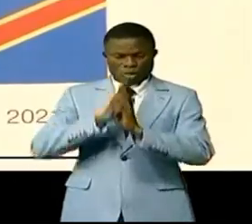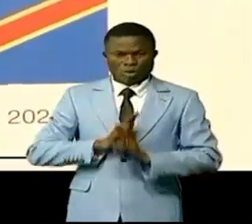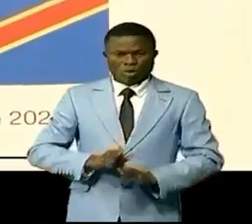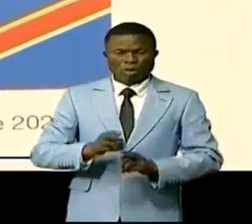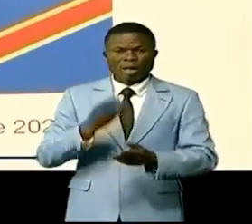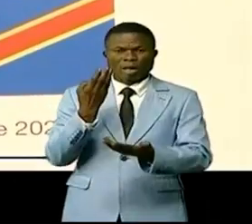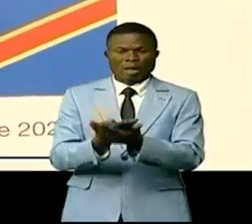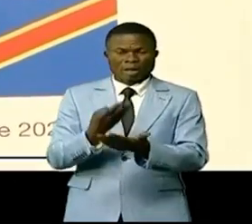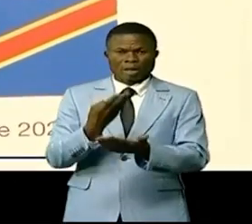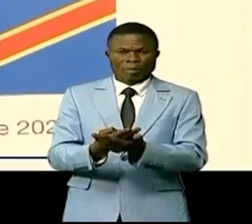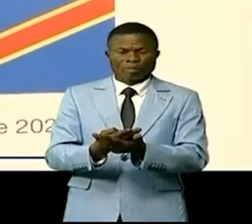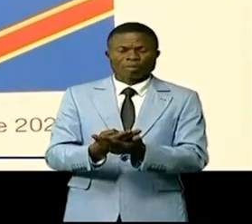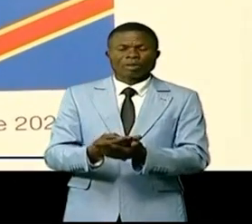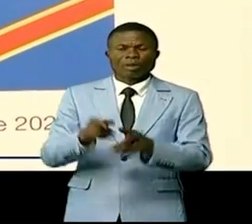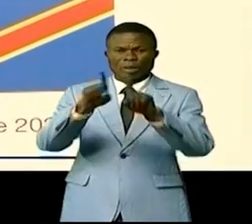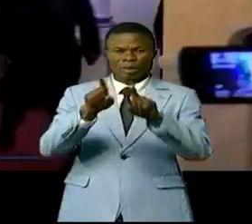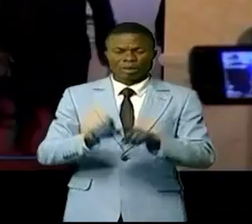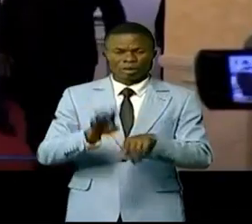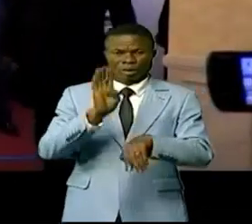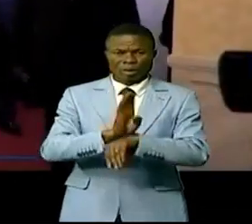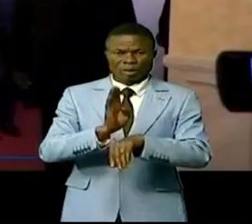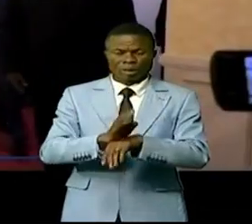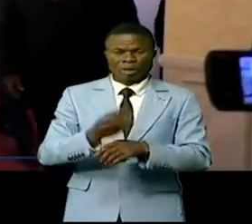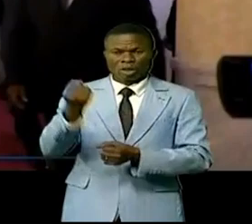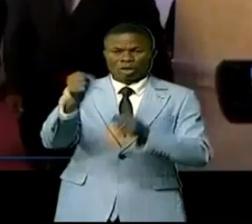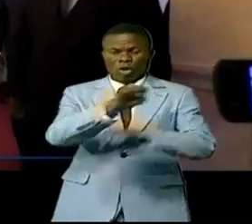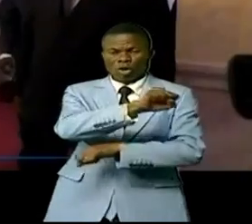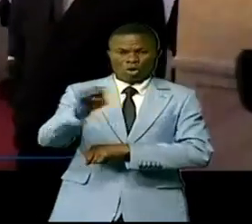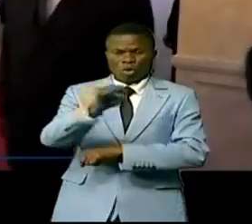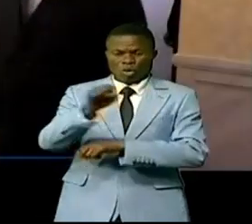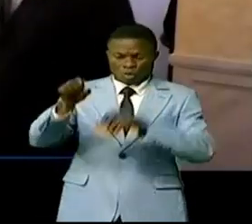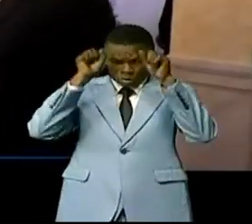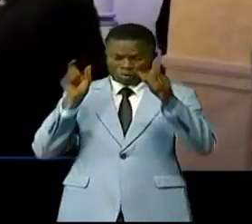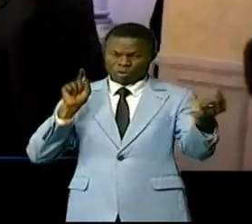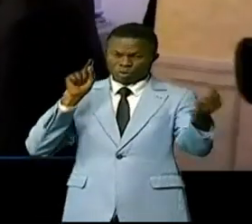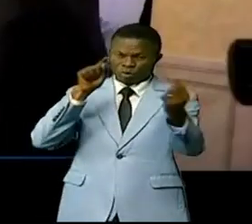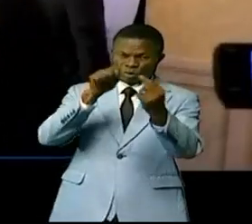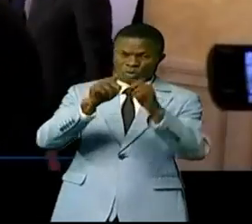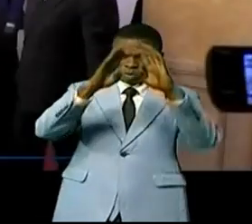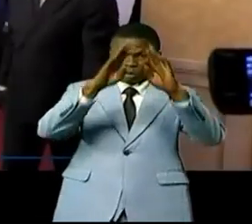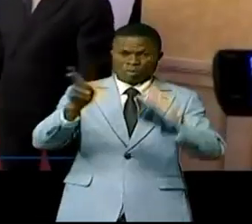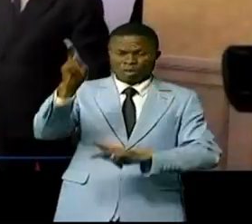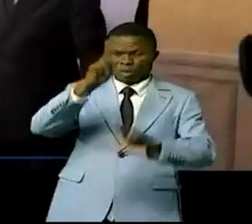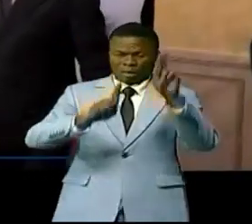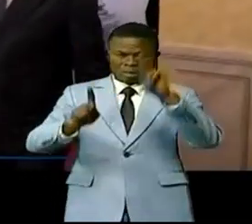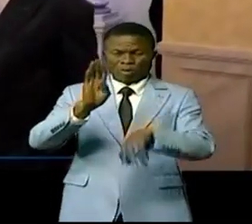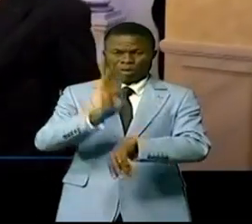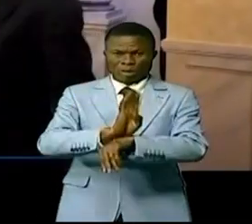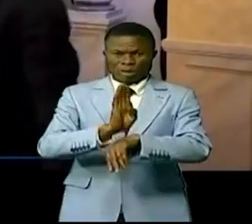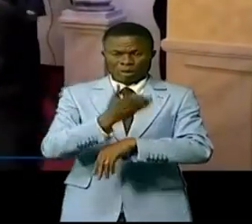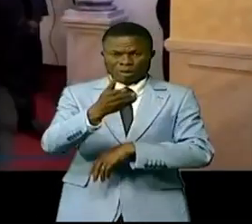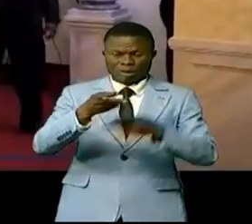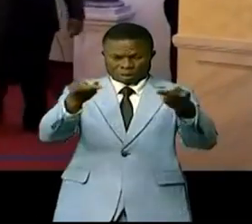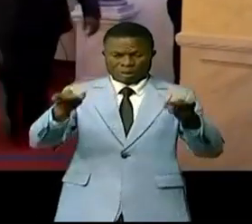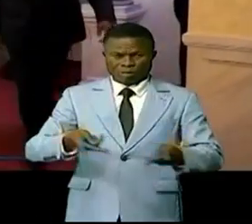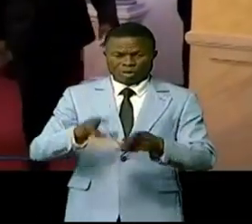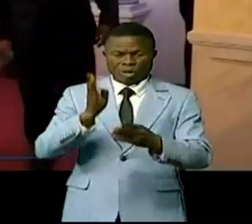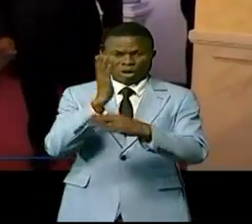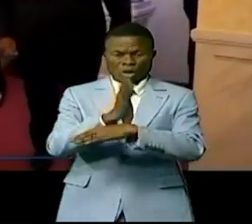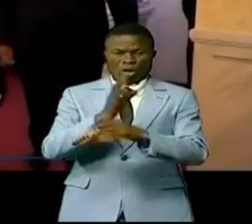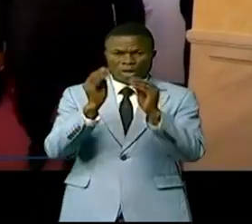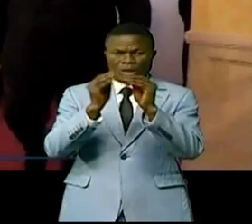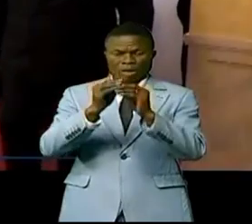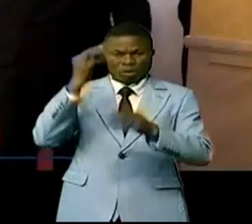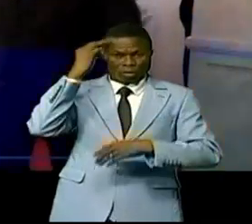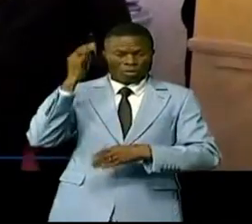de Brazzaville, le cortège présidentiel a pris la direction du Palais du Peuple dans la salle du Conseil des ministres pour